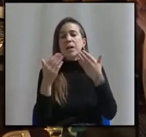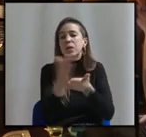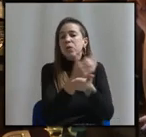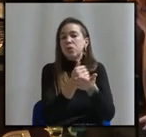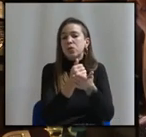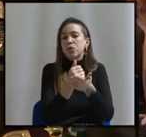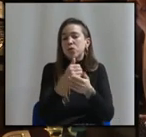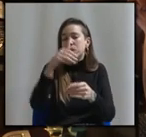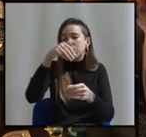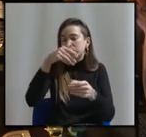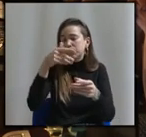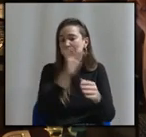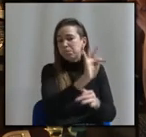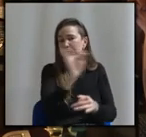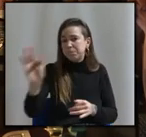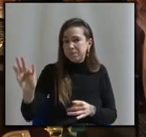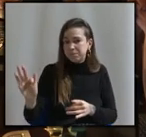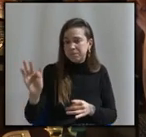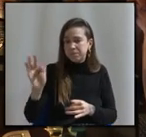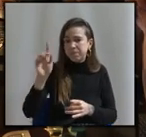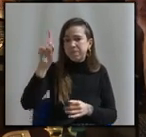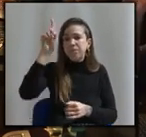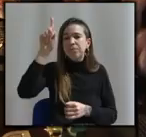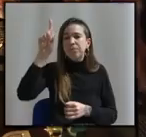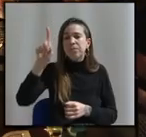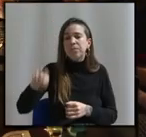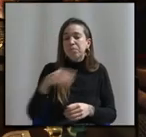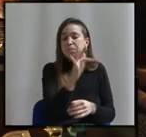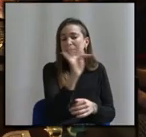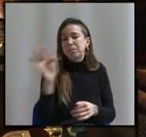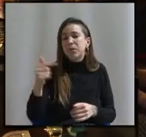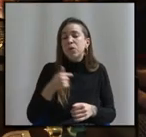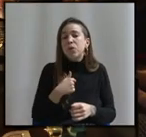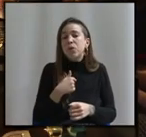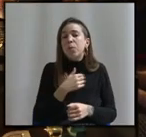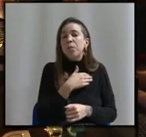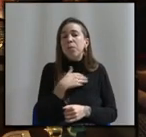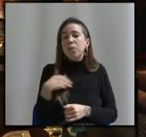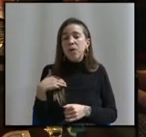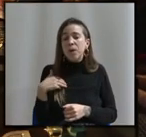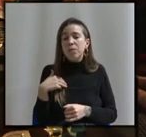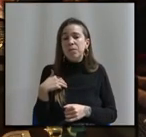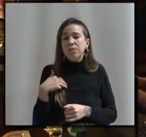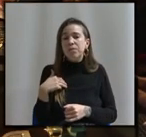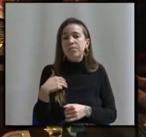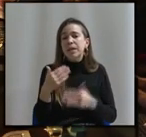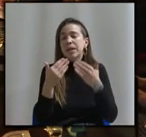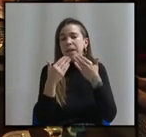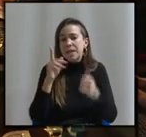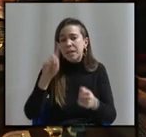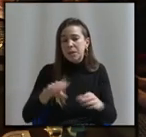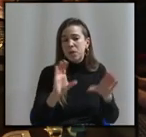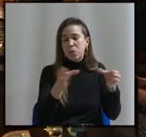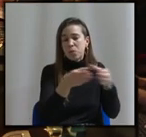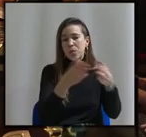les intervencions, sobretot pel to calmat en què s'han produït. Jo d'entrada volia Agrair també al grup d'Ara